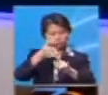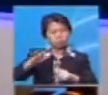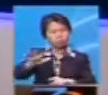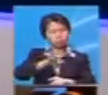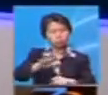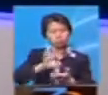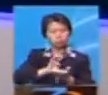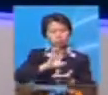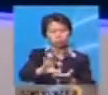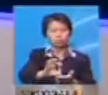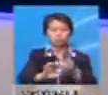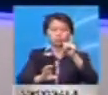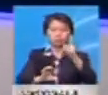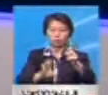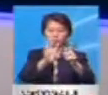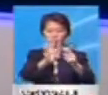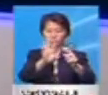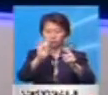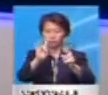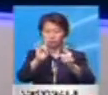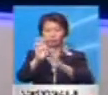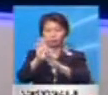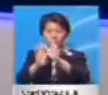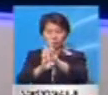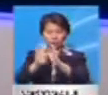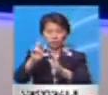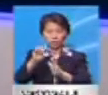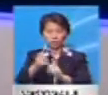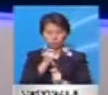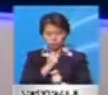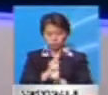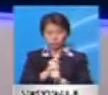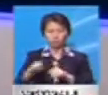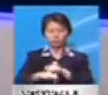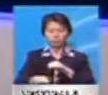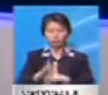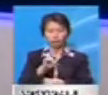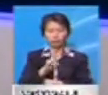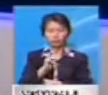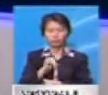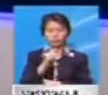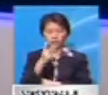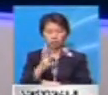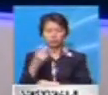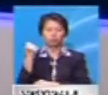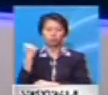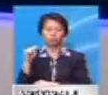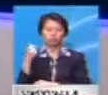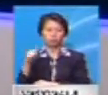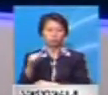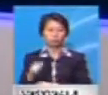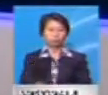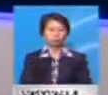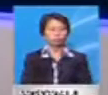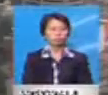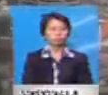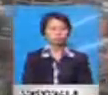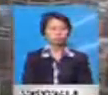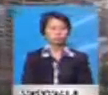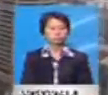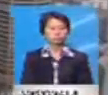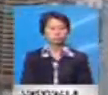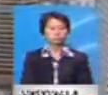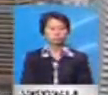pelaburan tahunan sebanyak RM148 bilion yang ditetapkan di bawah perancangan Malaysia ke-10.